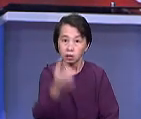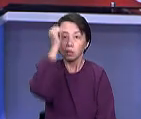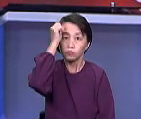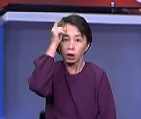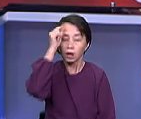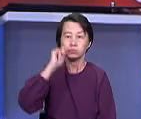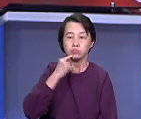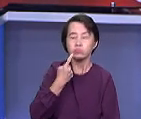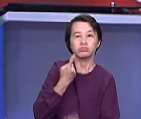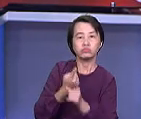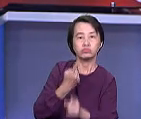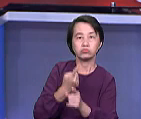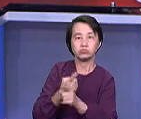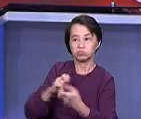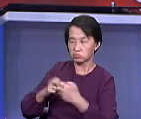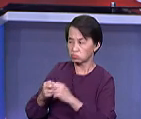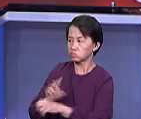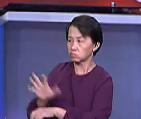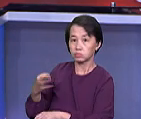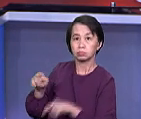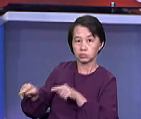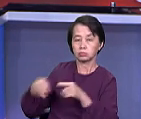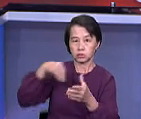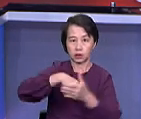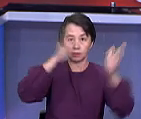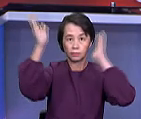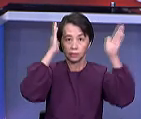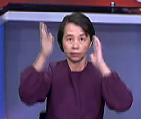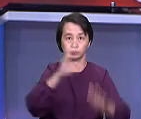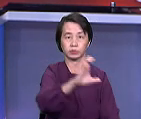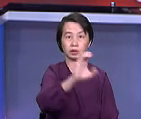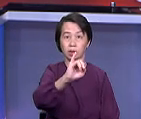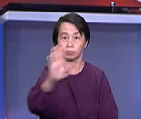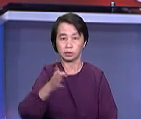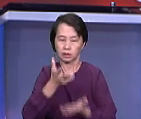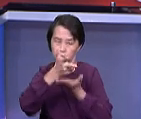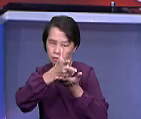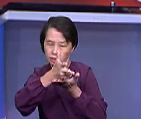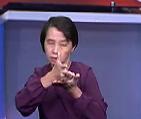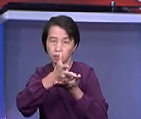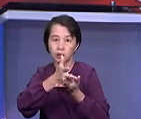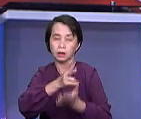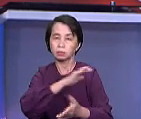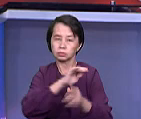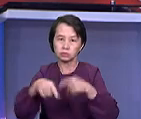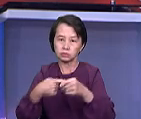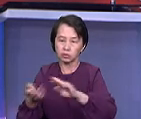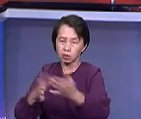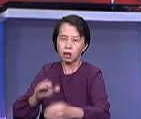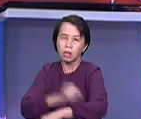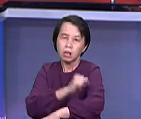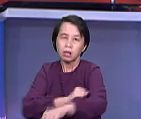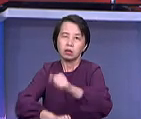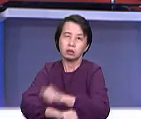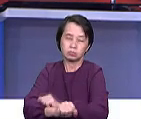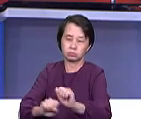betapa seriusnya kesan pandemik COVID-19 di negara. CIB juga akan menyiarkan liputan mengenai pengorbanan petugas